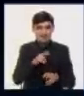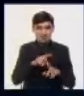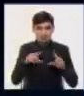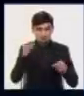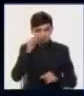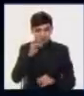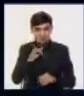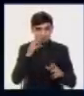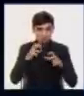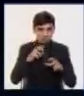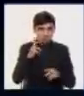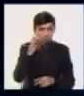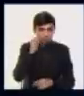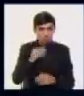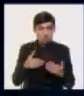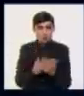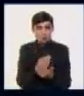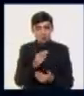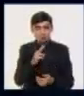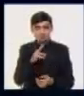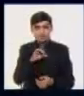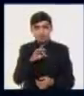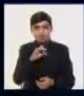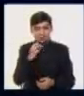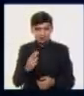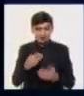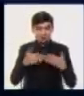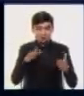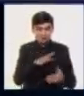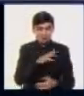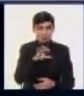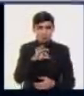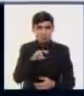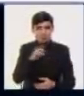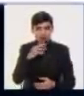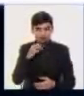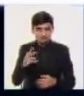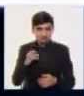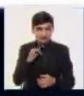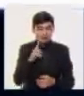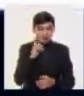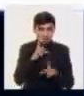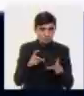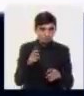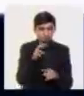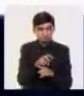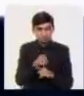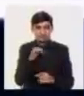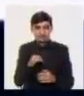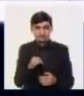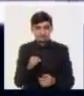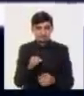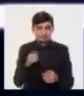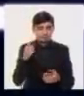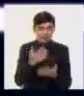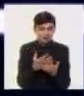и студентов открылся новый дворец «Болашак». В здании созданы все необходимые условия для того, чтобы молодые люди могли освоить передовые